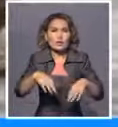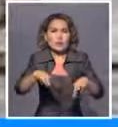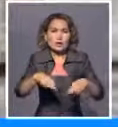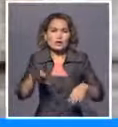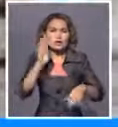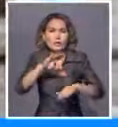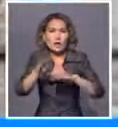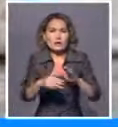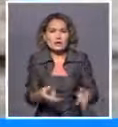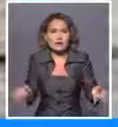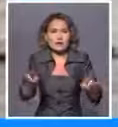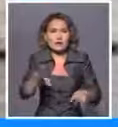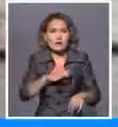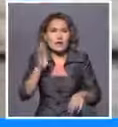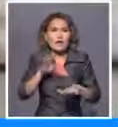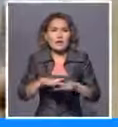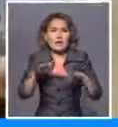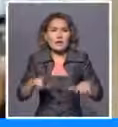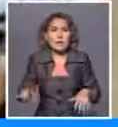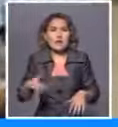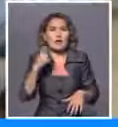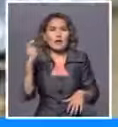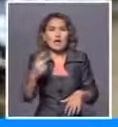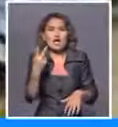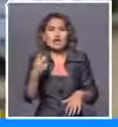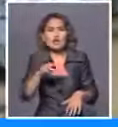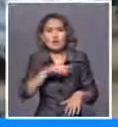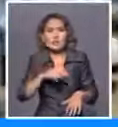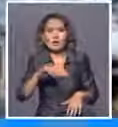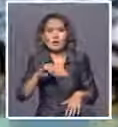деректерге қарағанда тасқын аймақ экономикасына 200 миллион юань шығын әкеліп отыр.